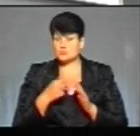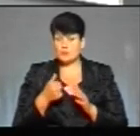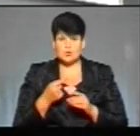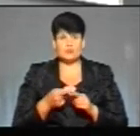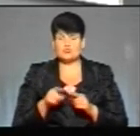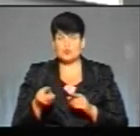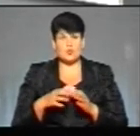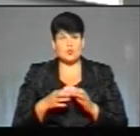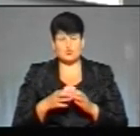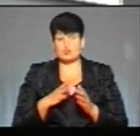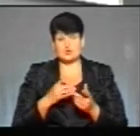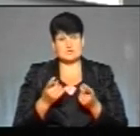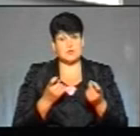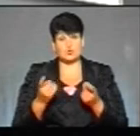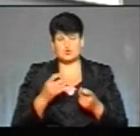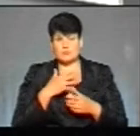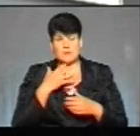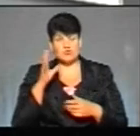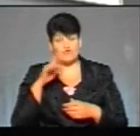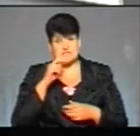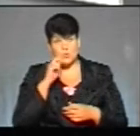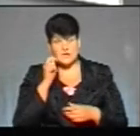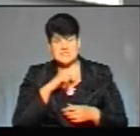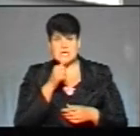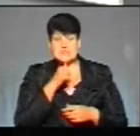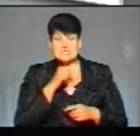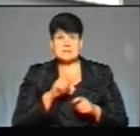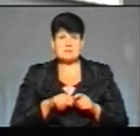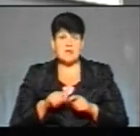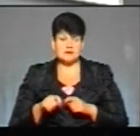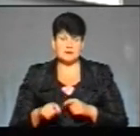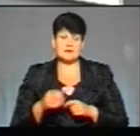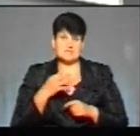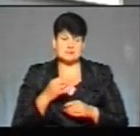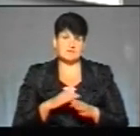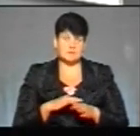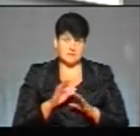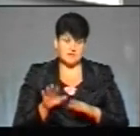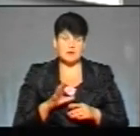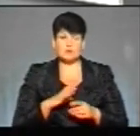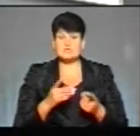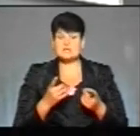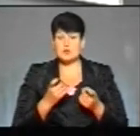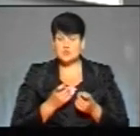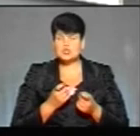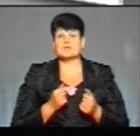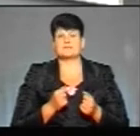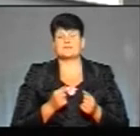цю групу було залучено дуже багато експертів всеукраїнських, так, я от вже перечисляв, навіть назвав фамілії, і крім того, були залучені відповідні